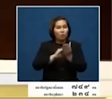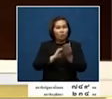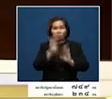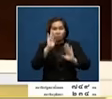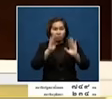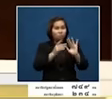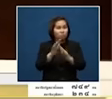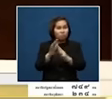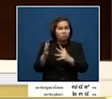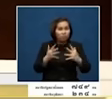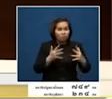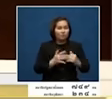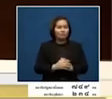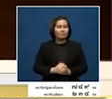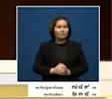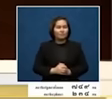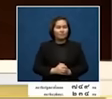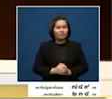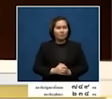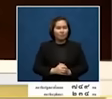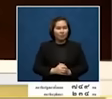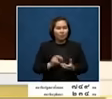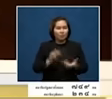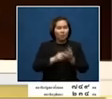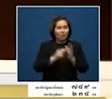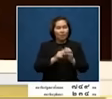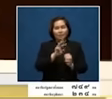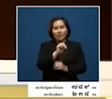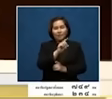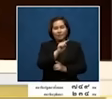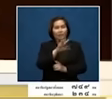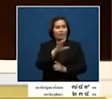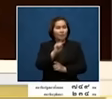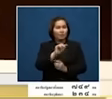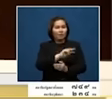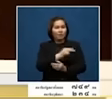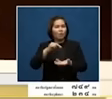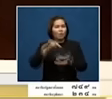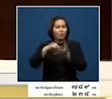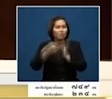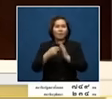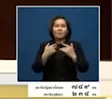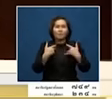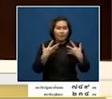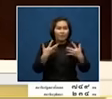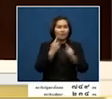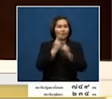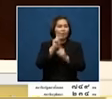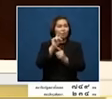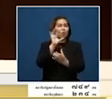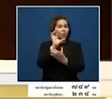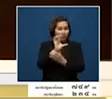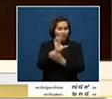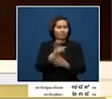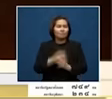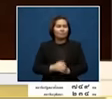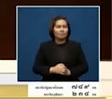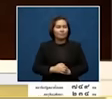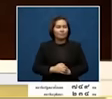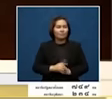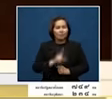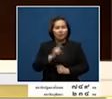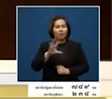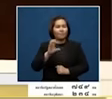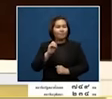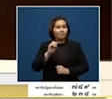ที่ไม่ถูกชี้เนี่ยท่านจะปิดไมค์ถ้ายังพูดอยู ่ แต่ท่านวันนอไม่ใช้วิธีนี ้ใช่ ไม่ใช้ไอ้เครื่องมือตรงนี้ ใช่ ไ